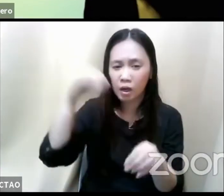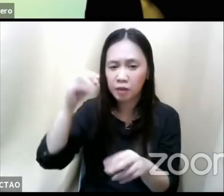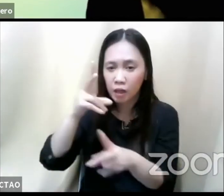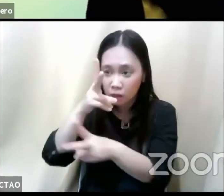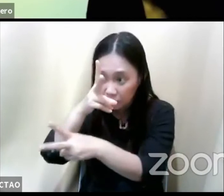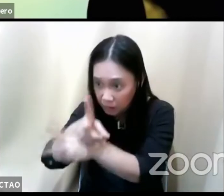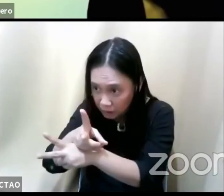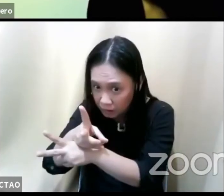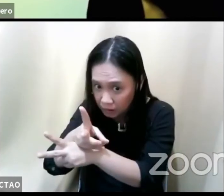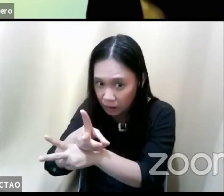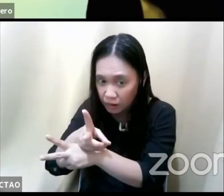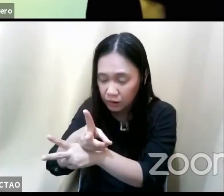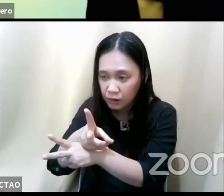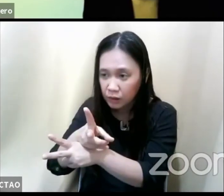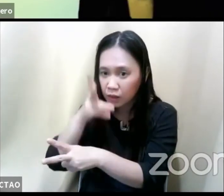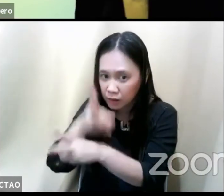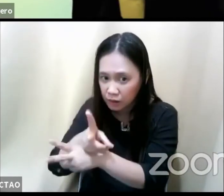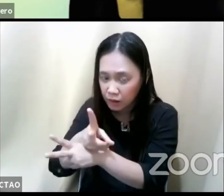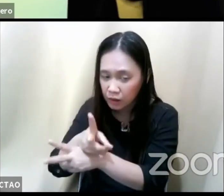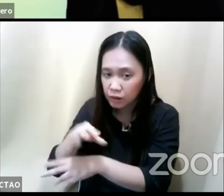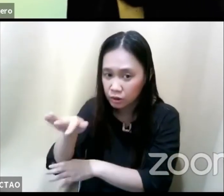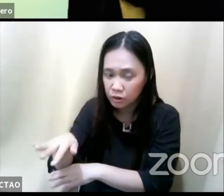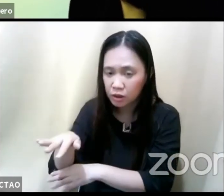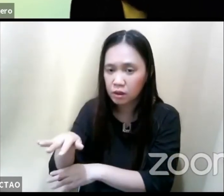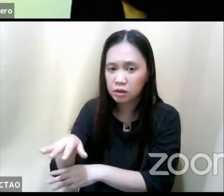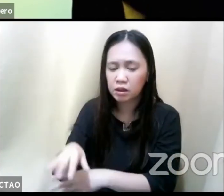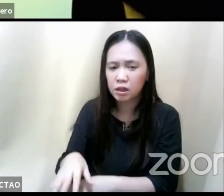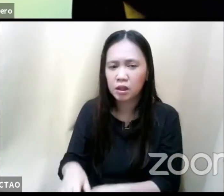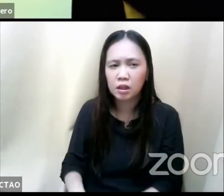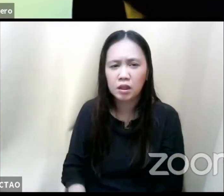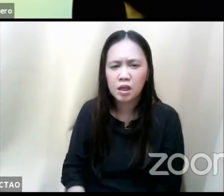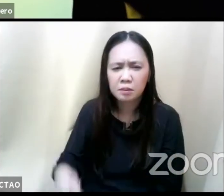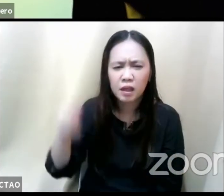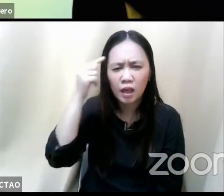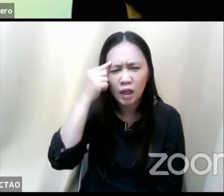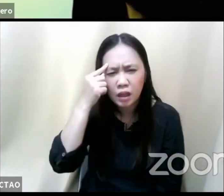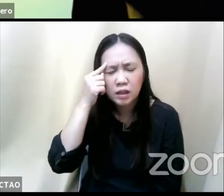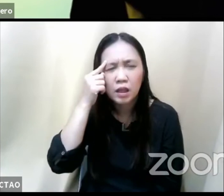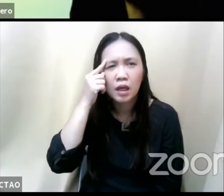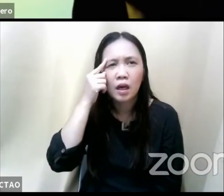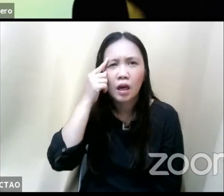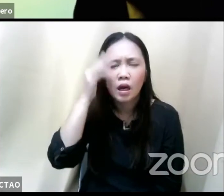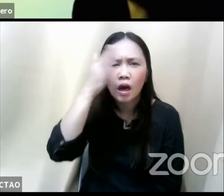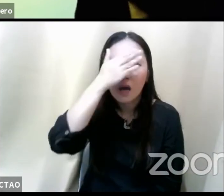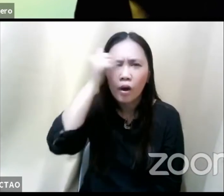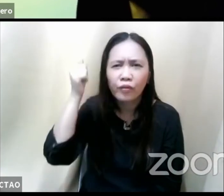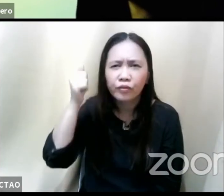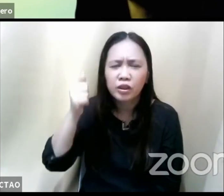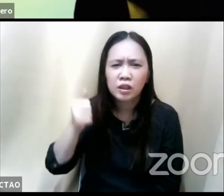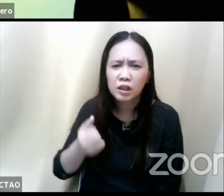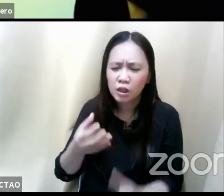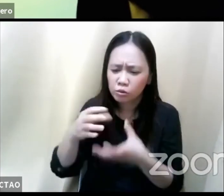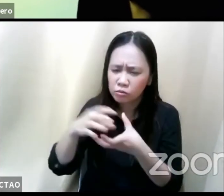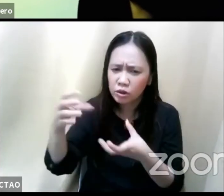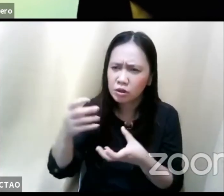dyan. Okay? Babantayan niyo yung bata. Kasi mamaya biglang maisip ng bata, uy teka, yung charger ng iPad ko, yung charger ng tablet